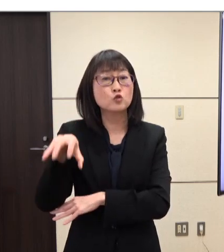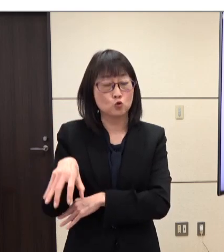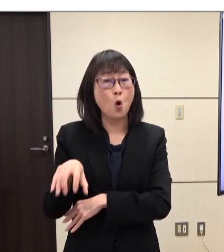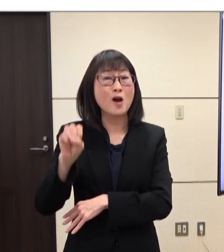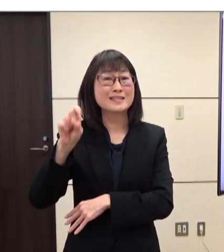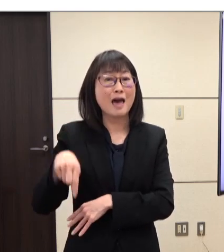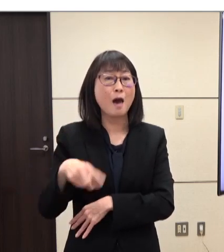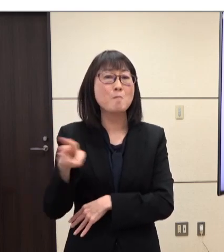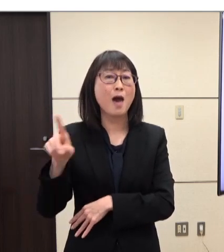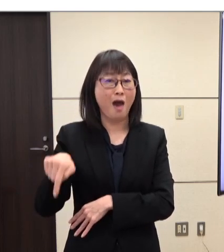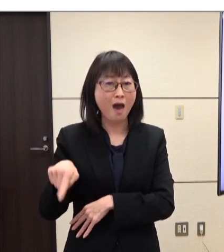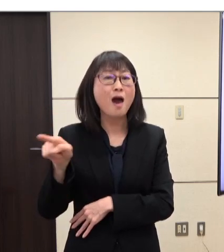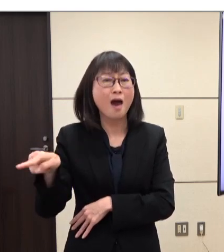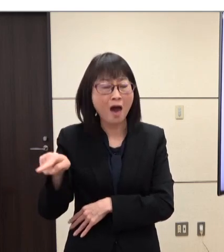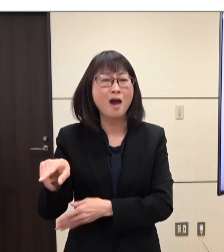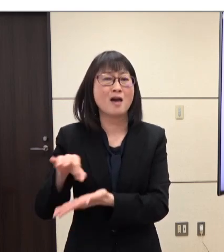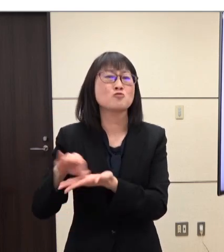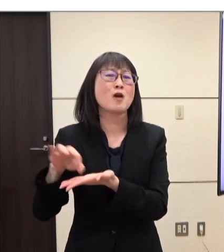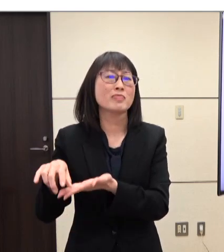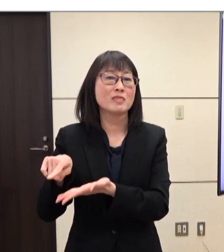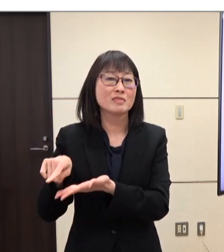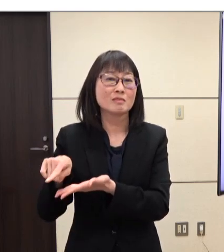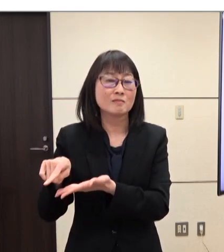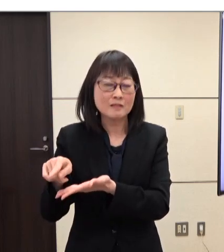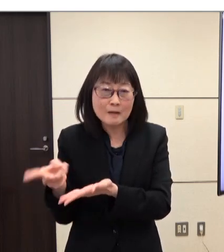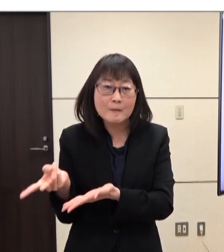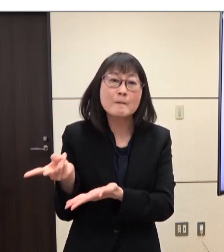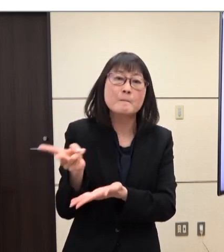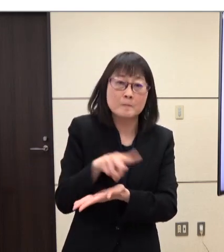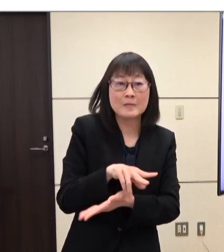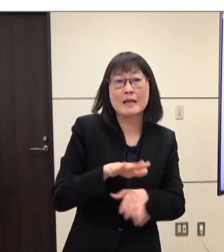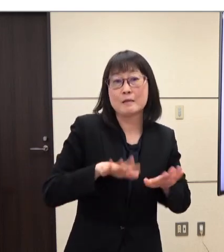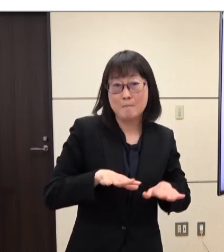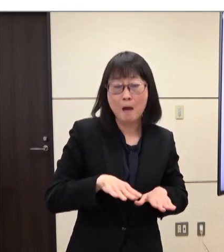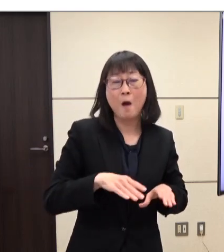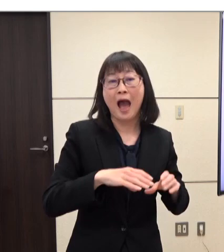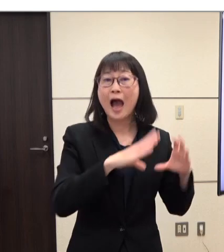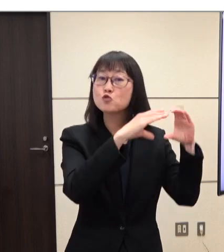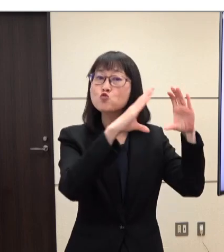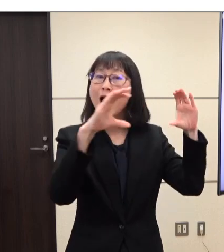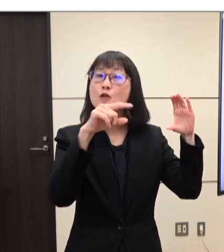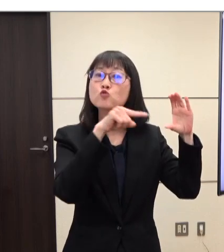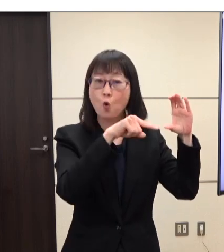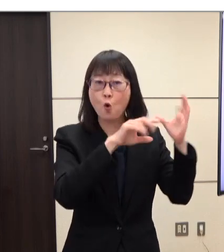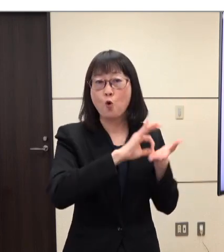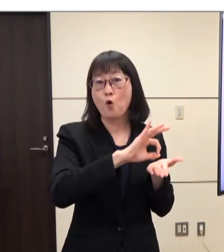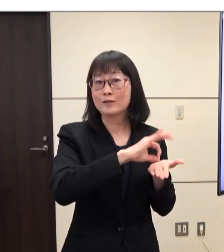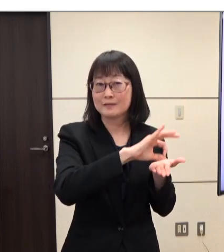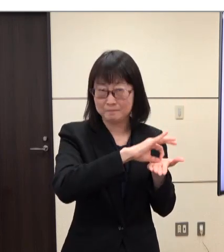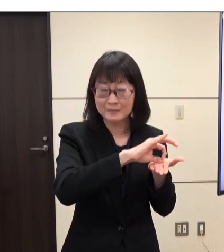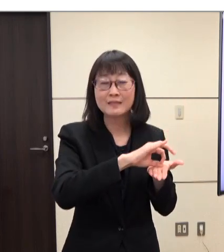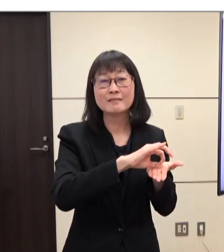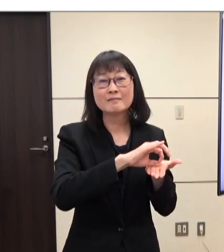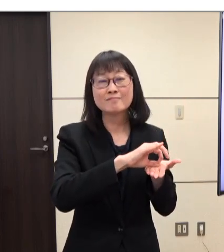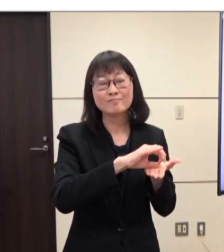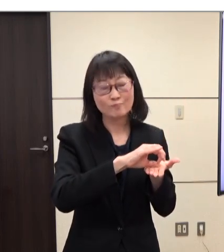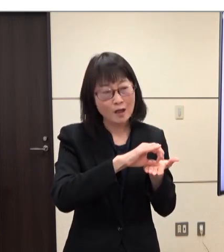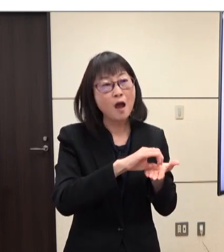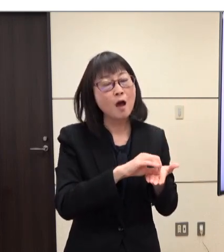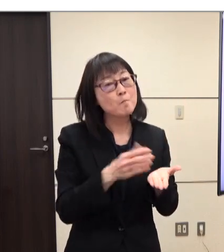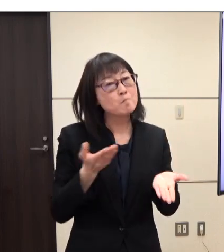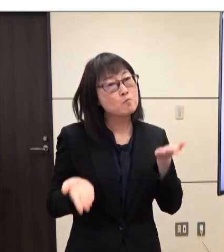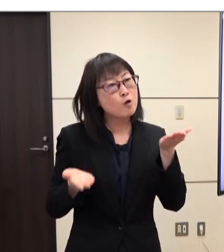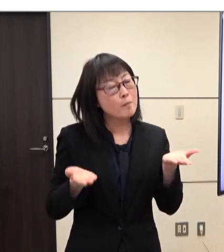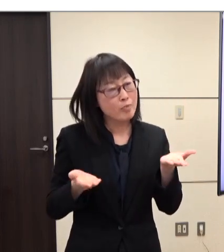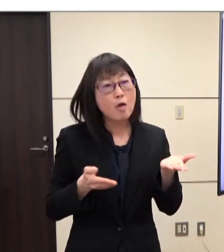はネットでクラウドサービスになってまして、まあ、より便利になったかなと思って